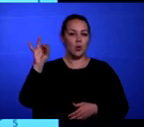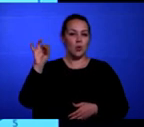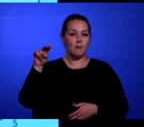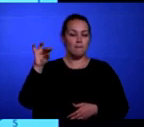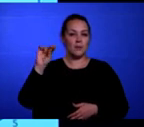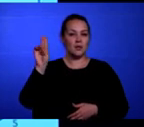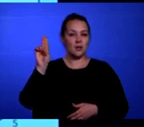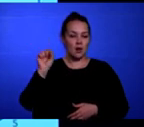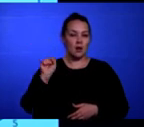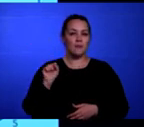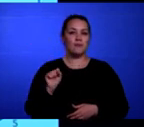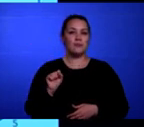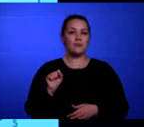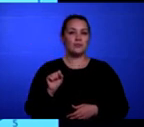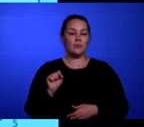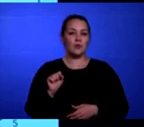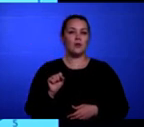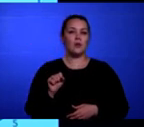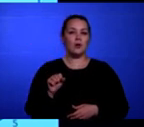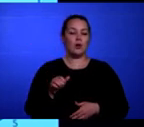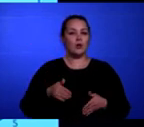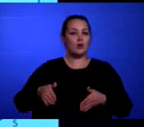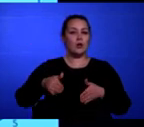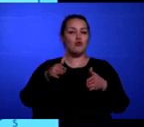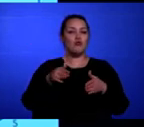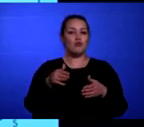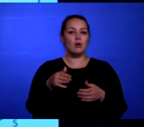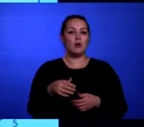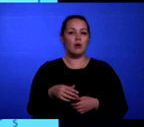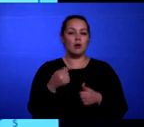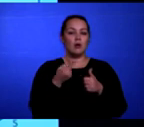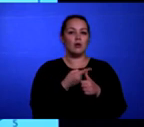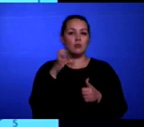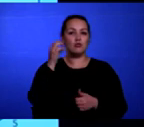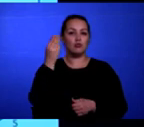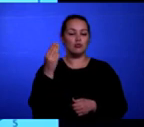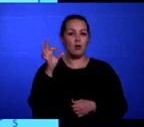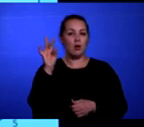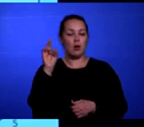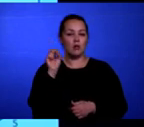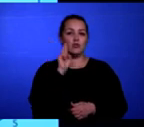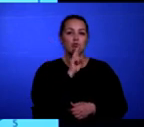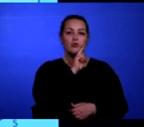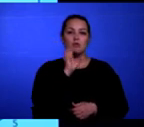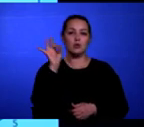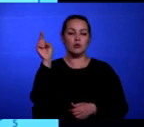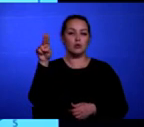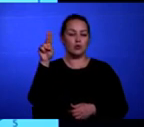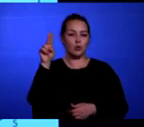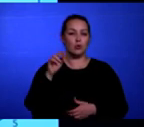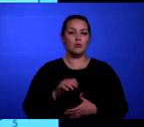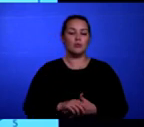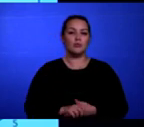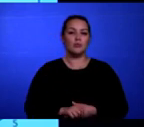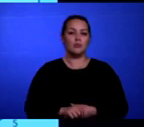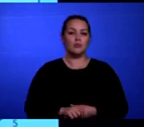дорожка имя существительное она моя женский род тропинка она моя женского